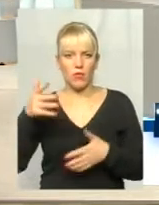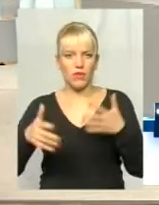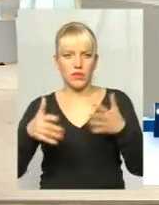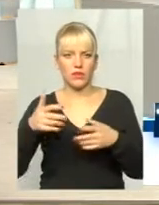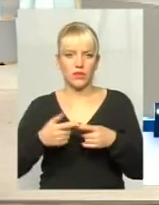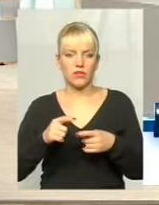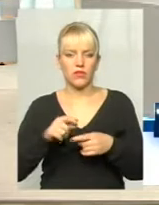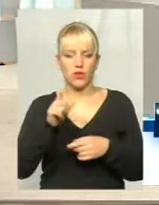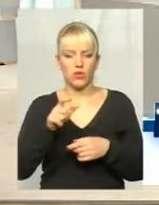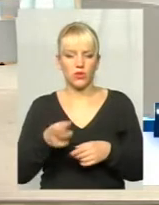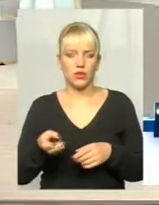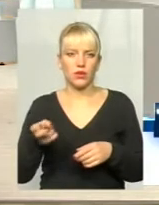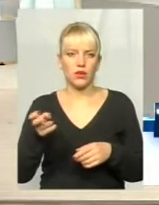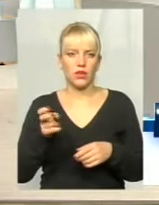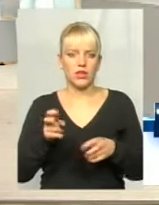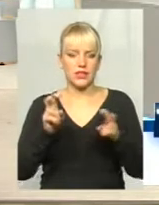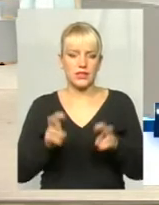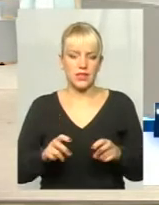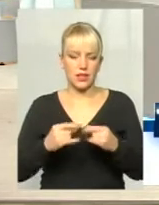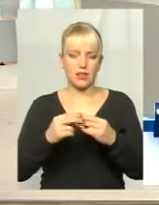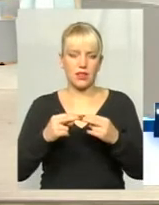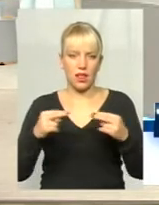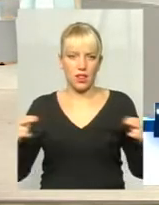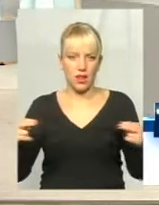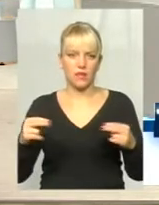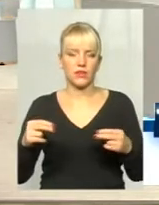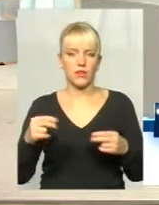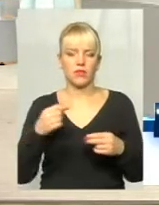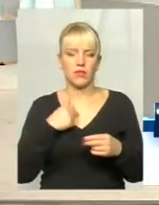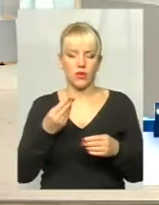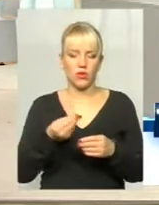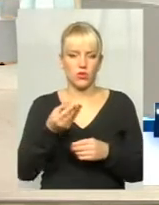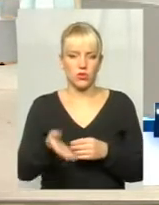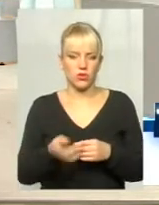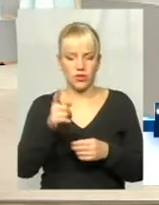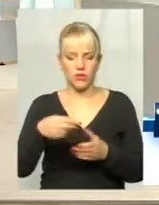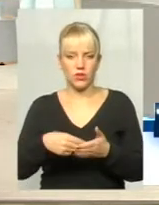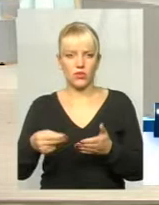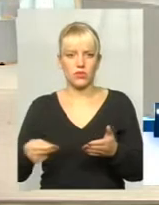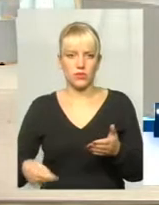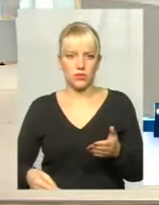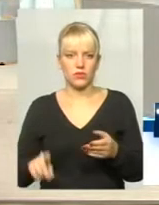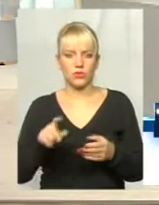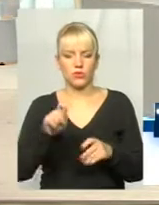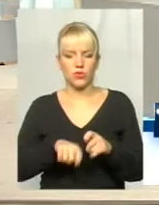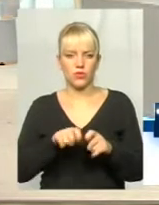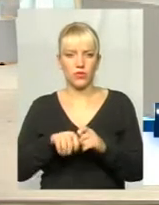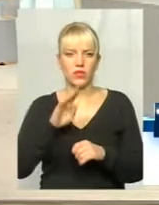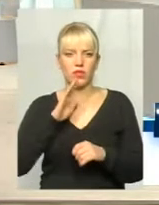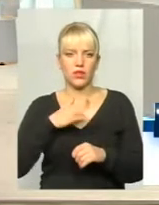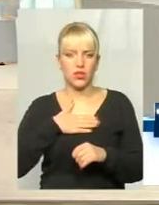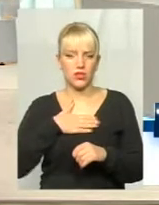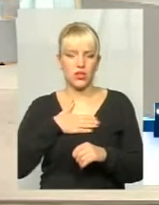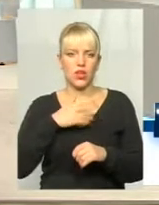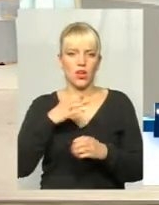приходять, сидять на лавці, ми їм зносимо гроші, вони нам розписуються, що перевірили наші люки, і до побачення. Буває, що в